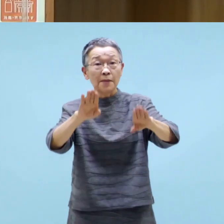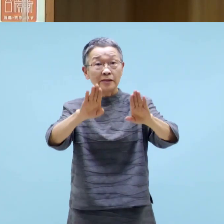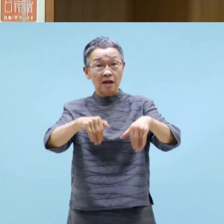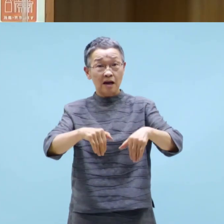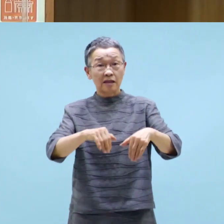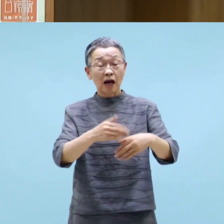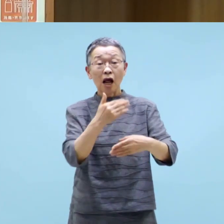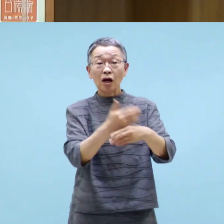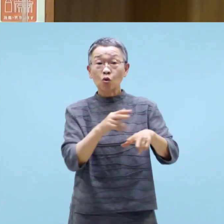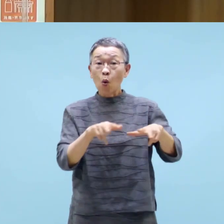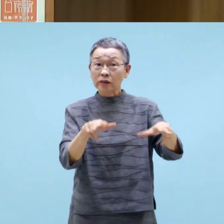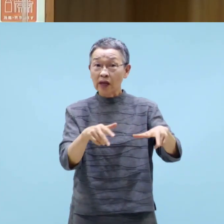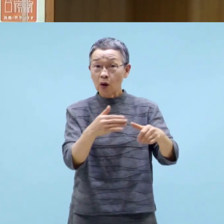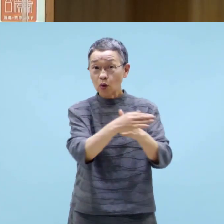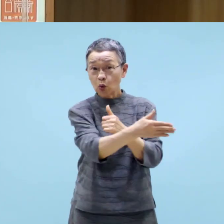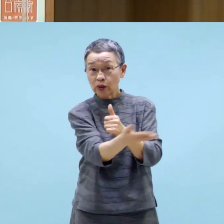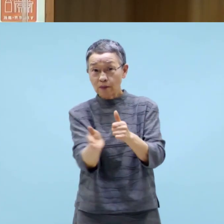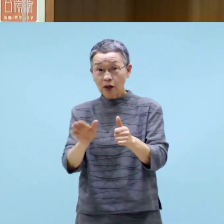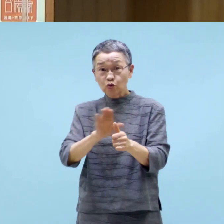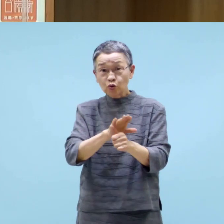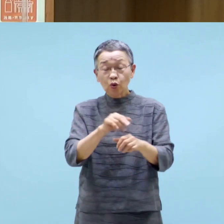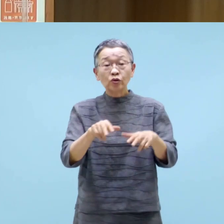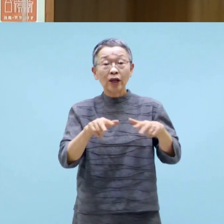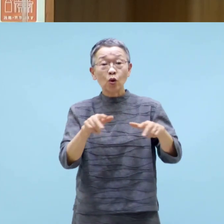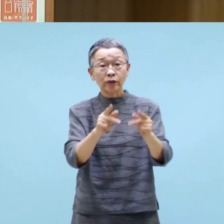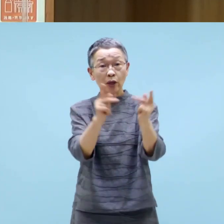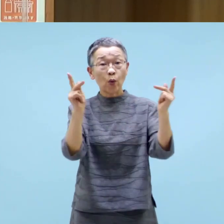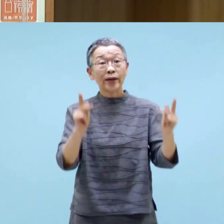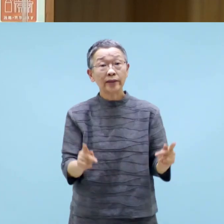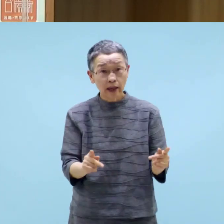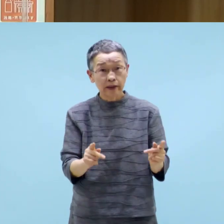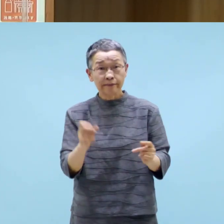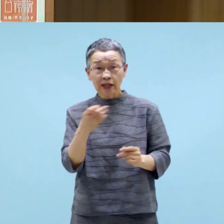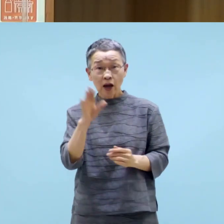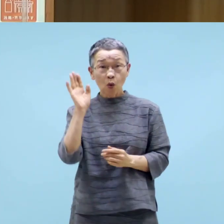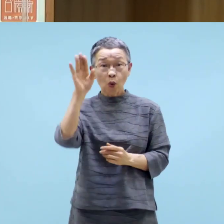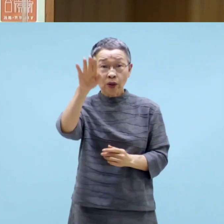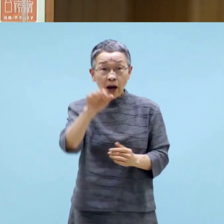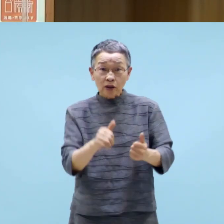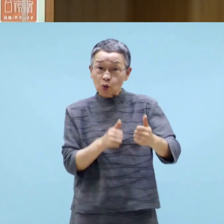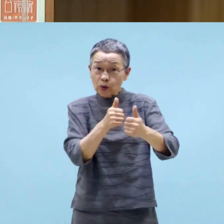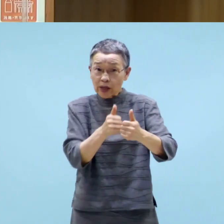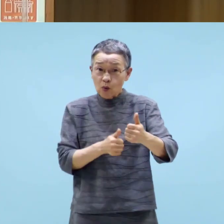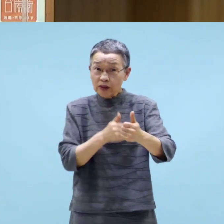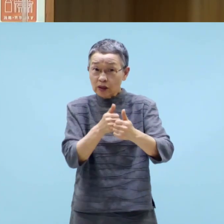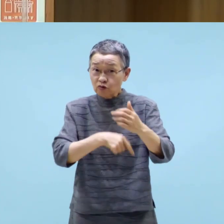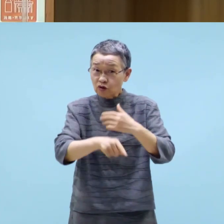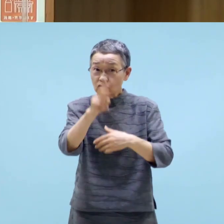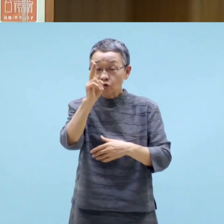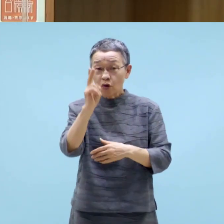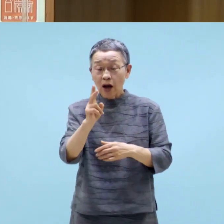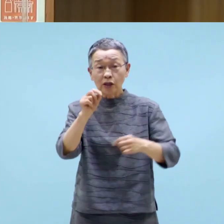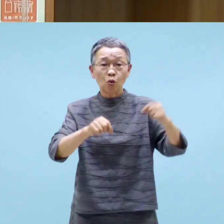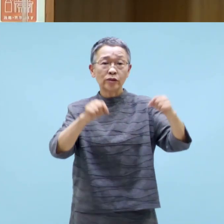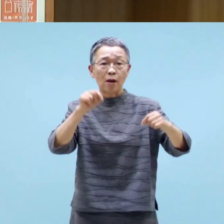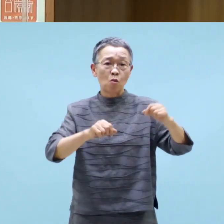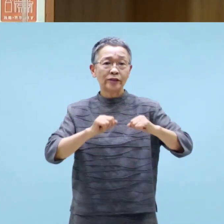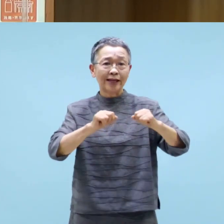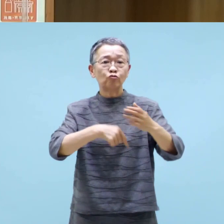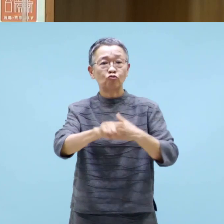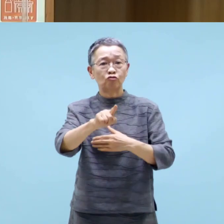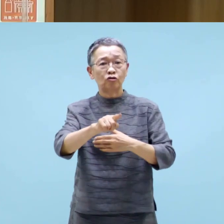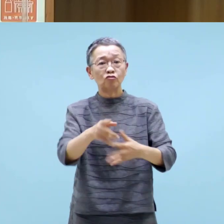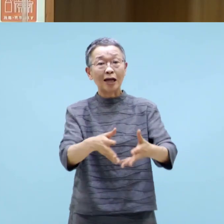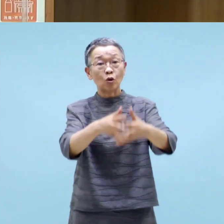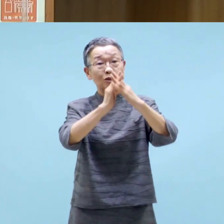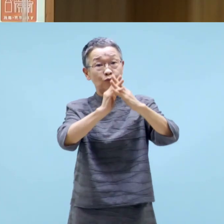性を取り巻くそういった行政課題、そして今後挑戦をしていく、そういった取り組みに対